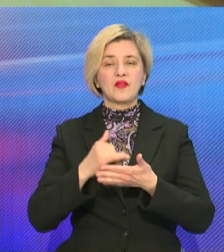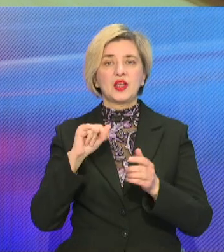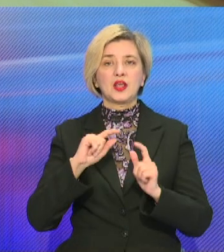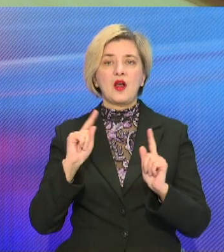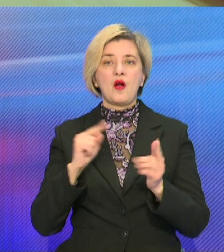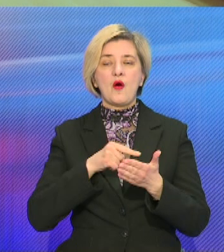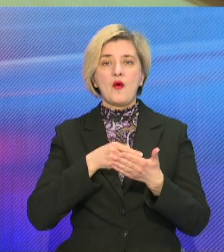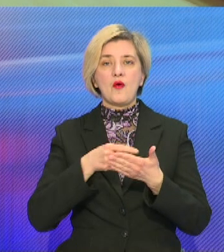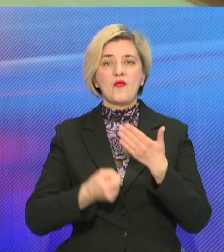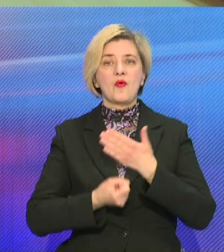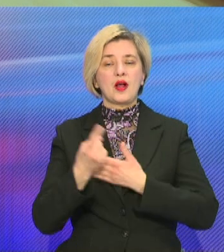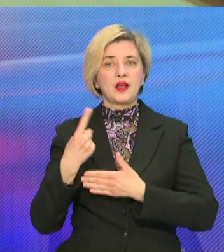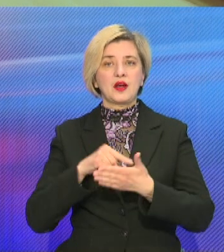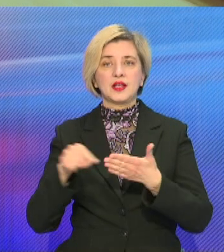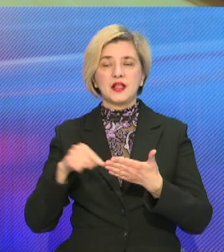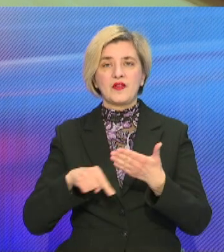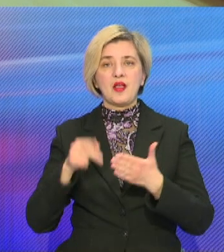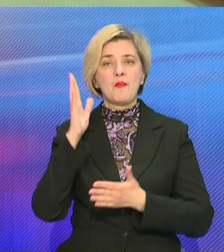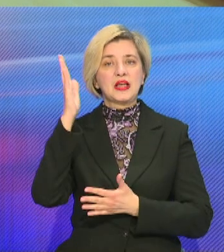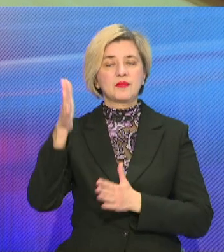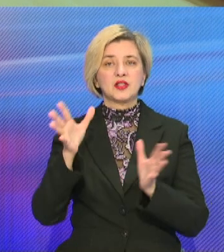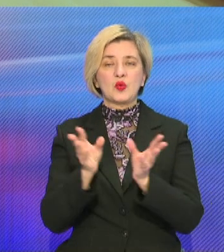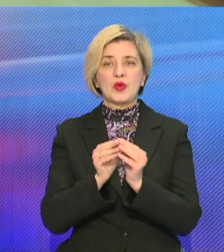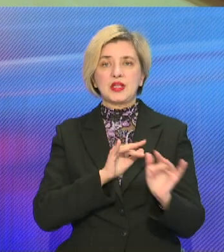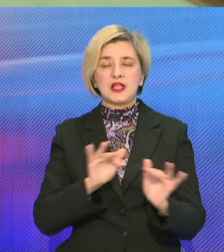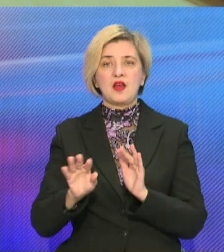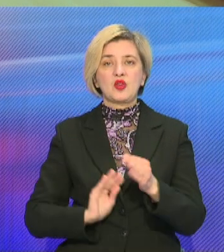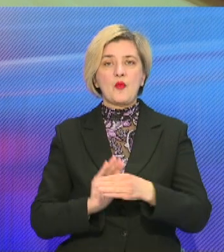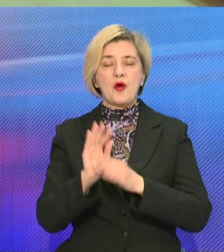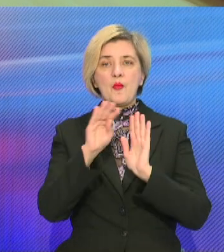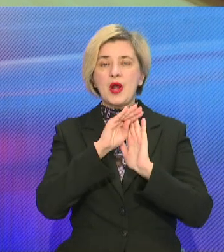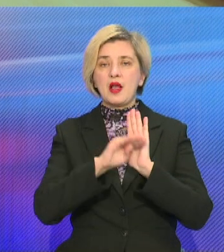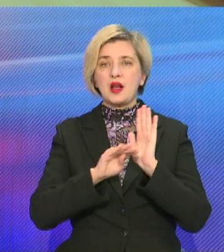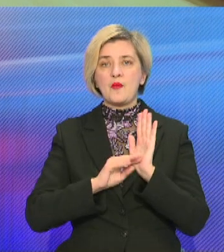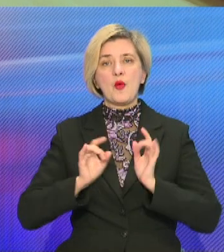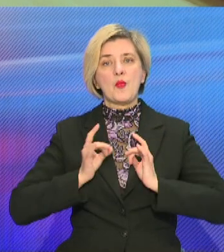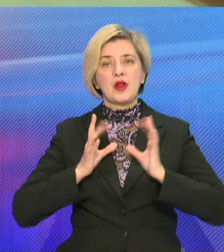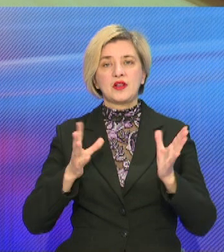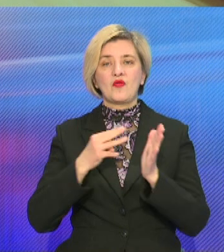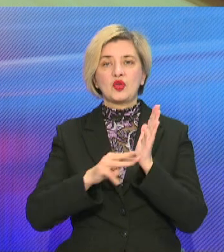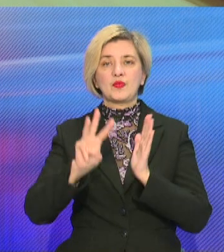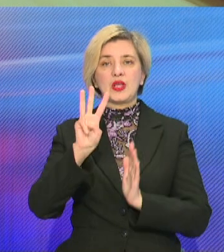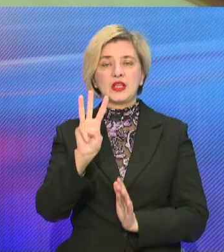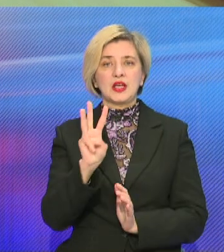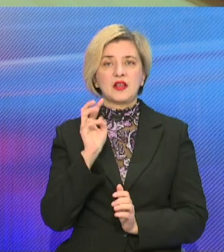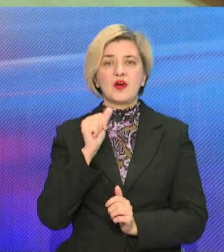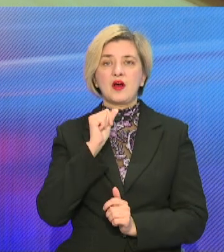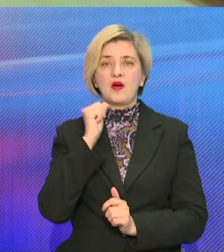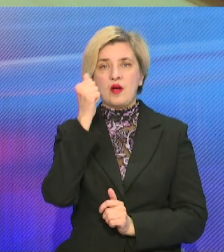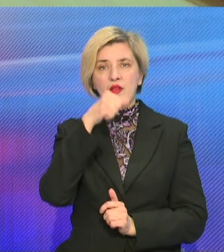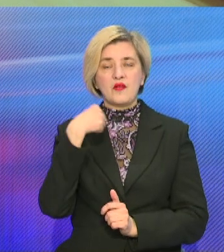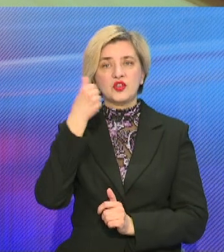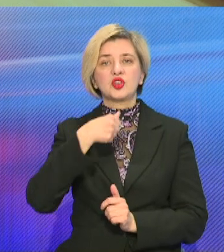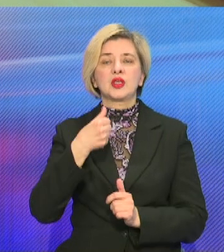окресленню перспектив дальнейшої сумісної діяльності, доповнило програму святкування 83-й годовини з дня заснування головної ВНУ